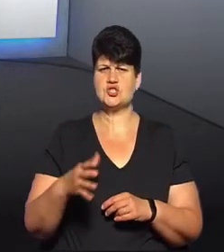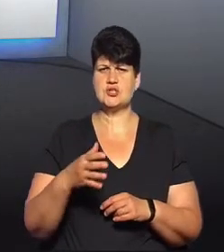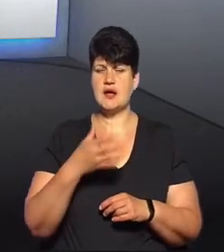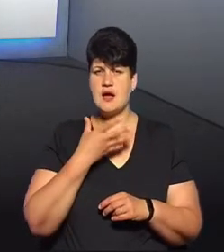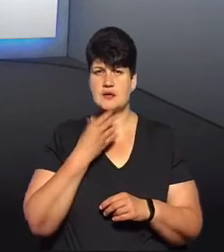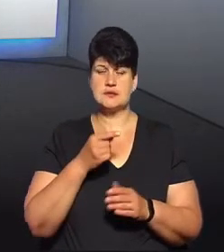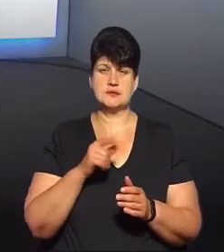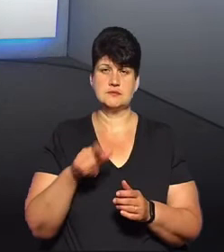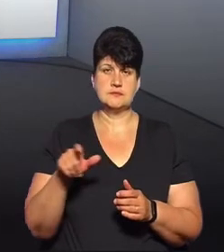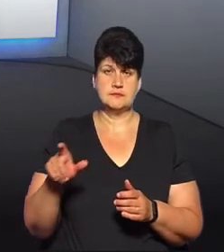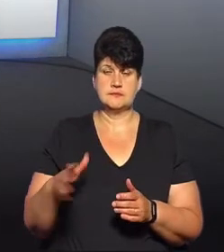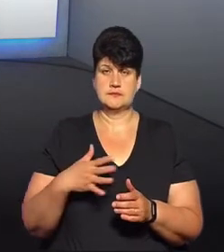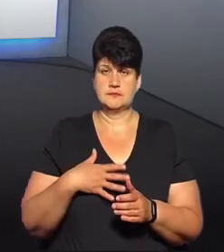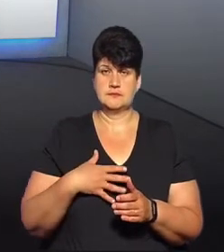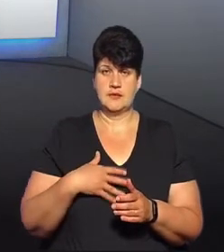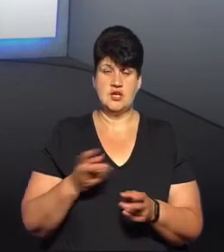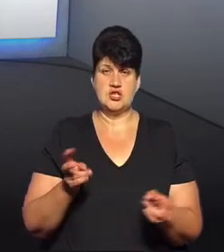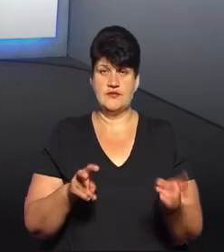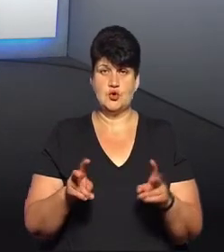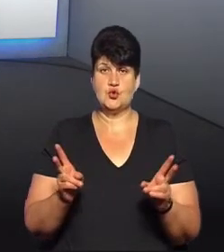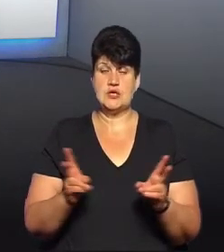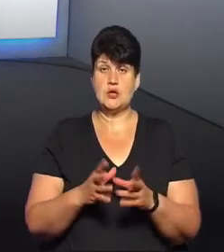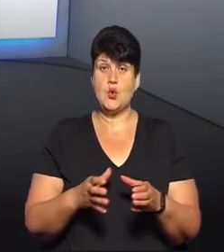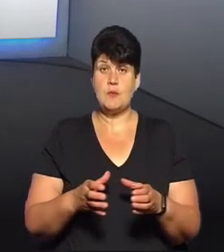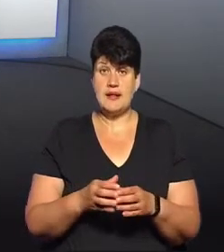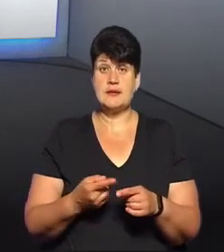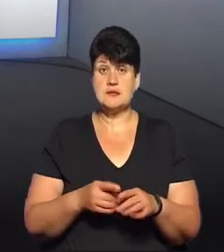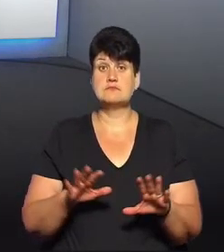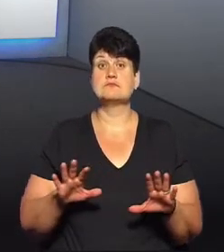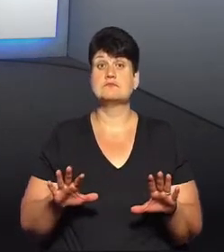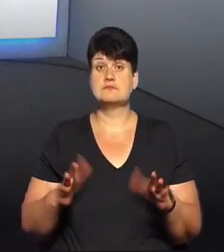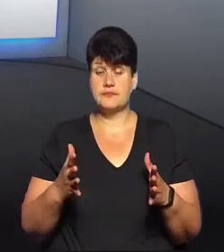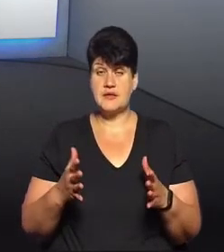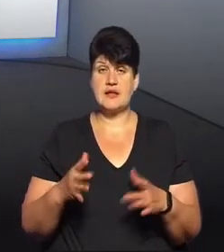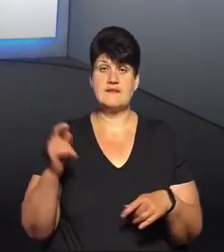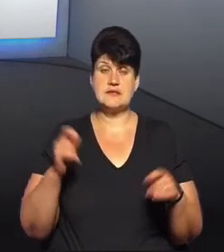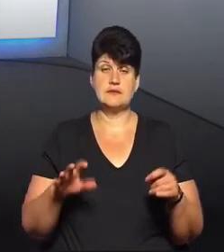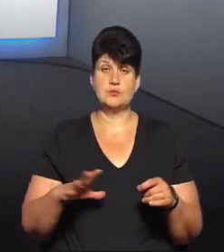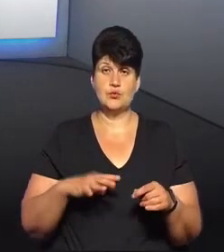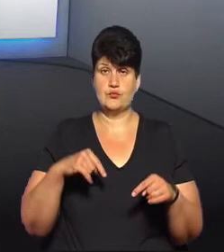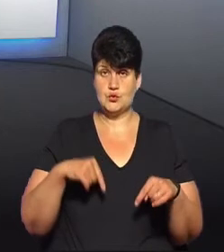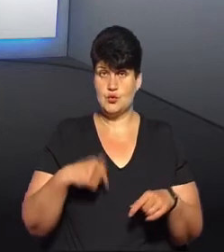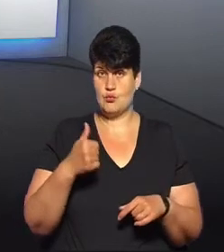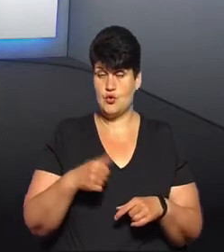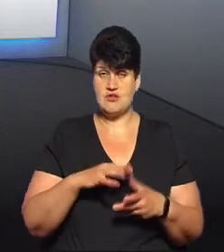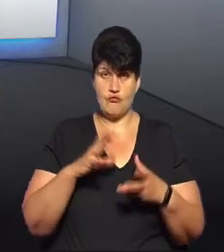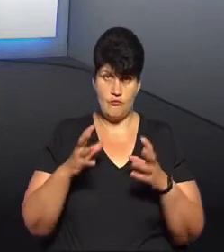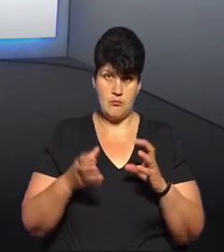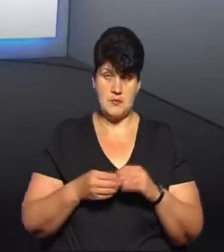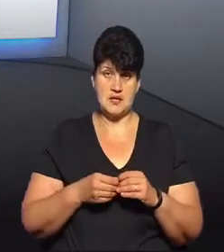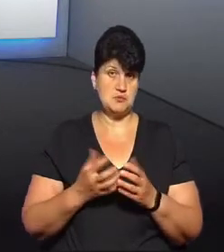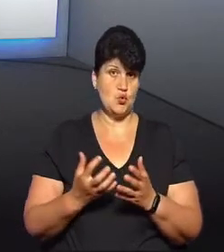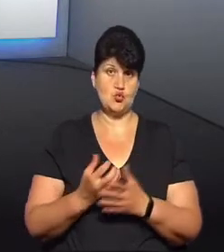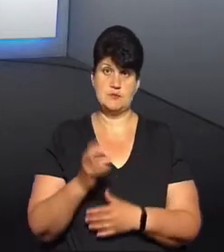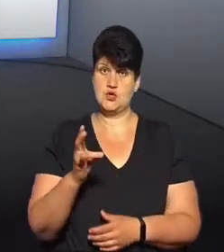відвідувачів, зустріти свою команду. Але все ж таки це трапилось, і фестиваль відбувся цього року, в принципі, досить успішно.